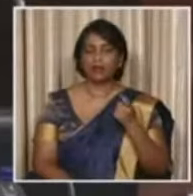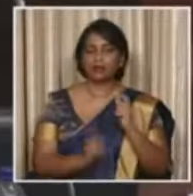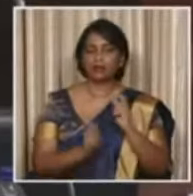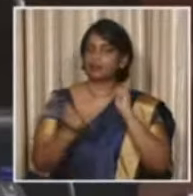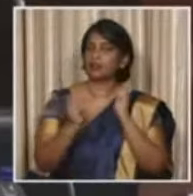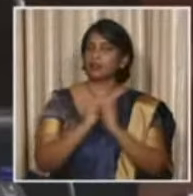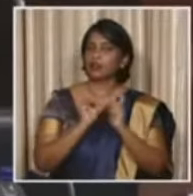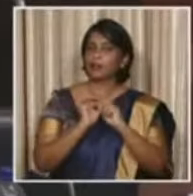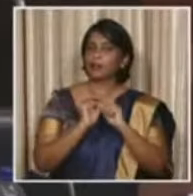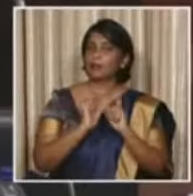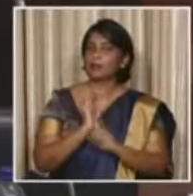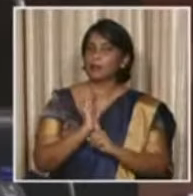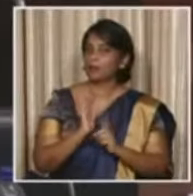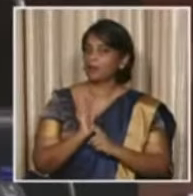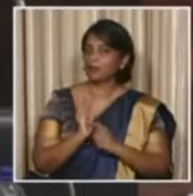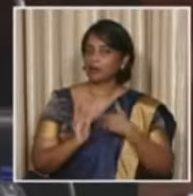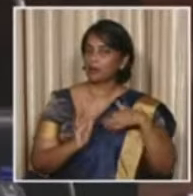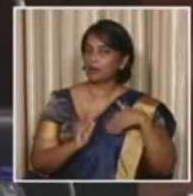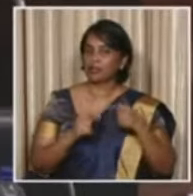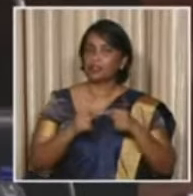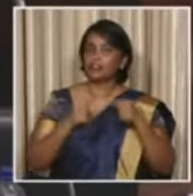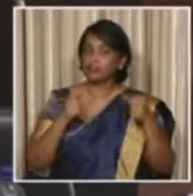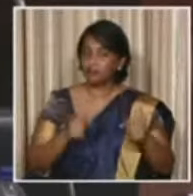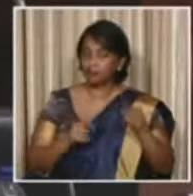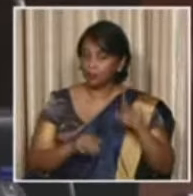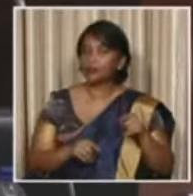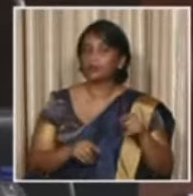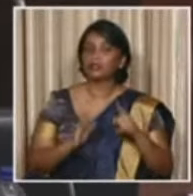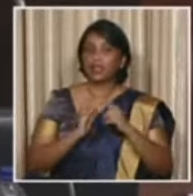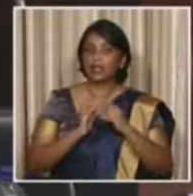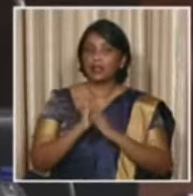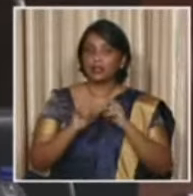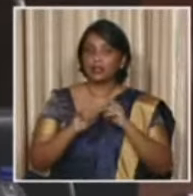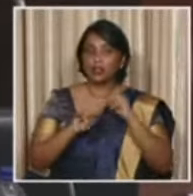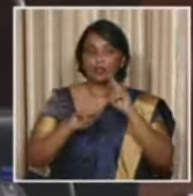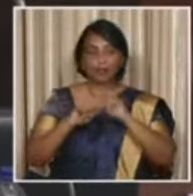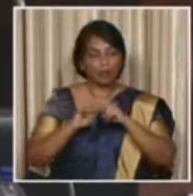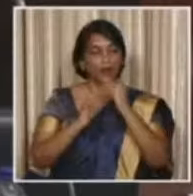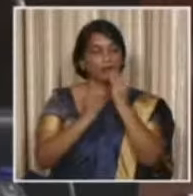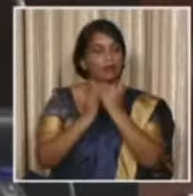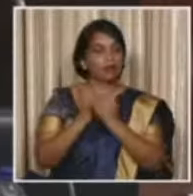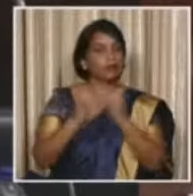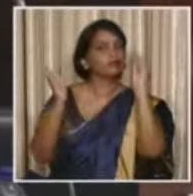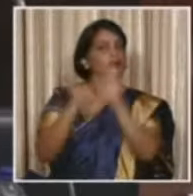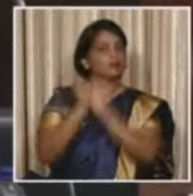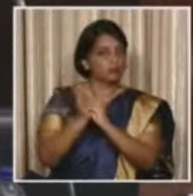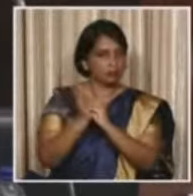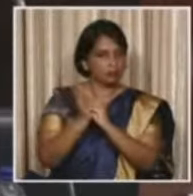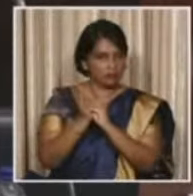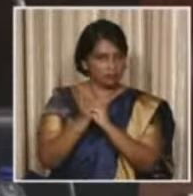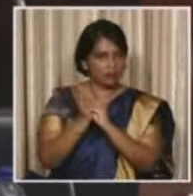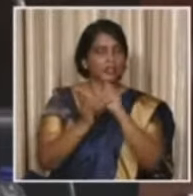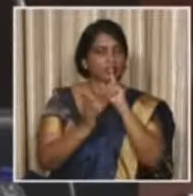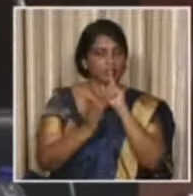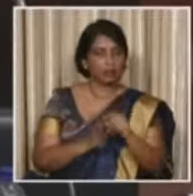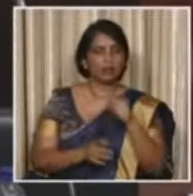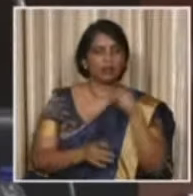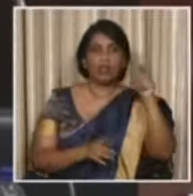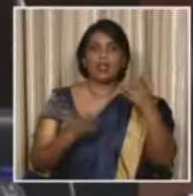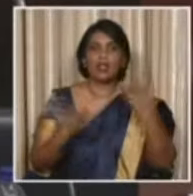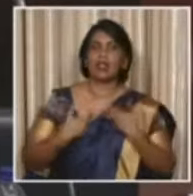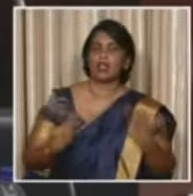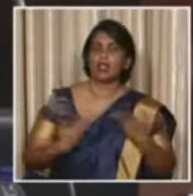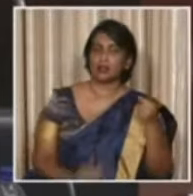පරිවර්තන පත්තට අපේ මූලික විරුද්ධත්වයේ තියෙන්නේ IMF කොන්දේසි පළවෙනි chapter එකට ඇතුළු කරලා තියෙනවා කියලා.